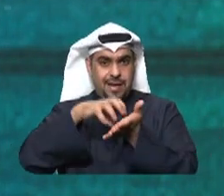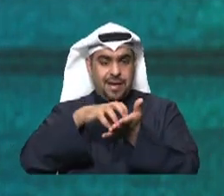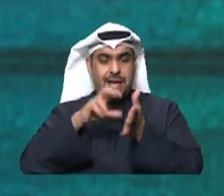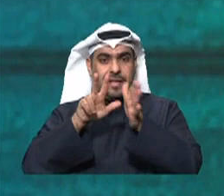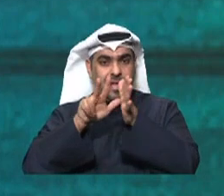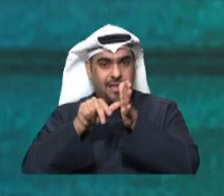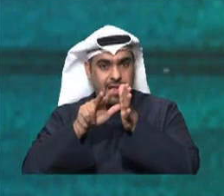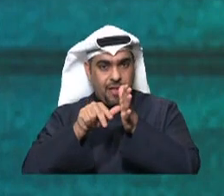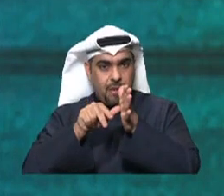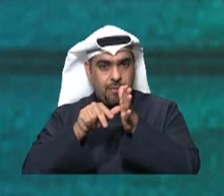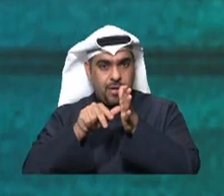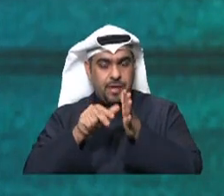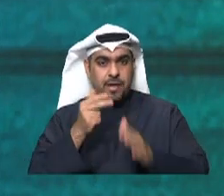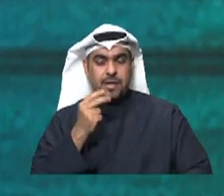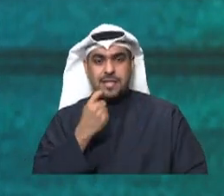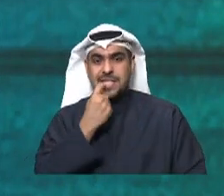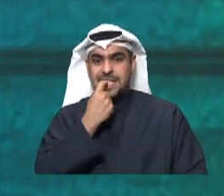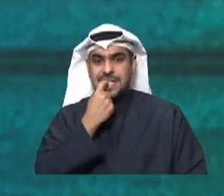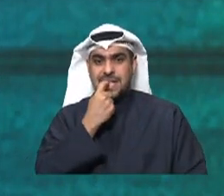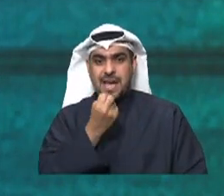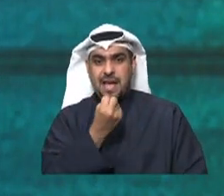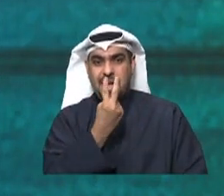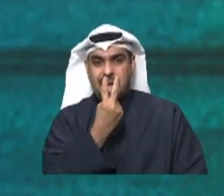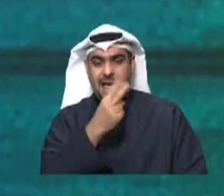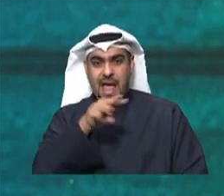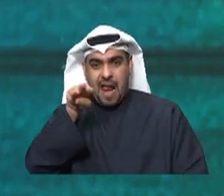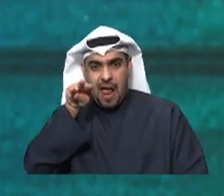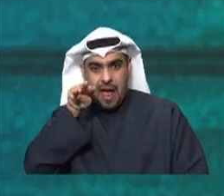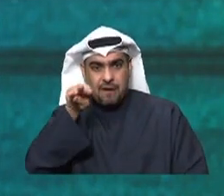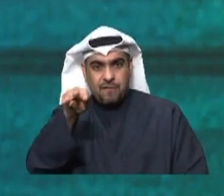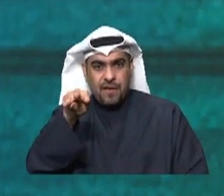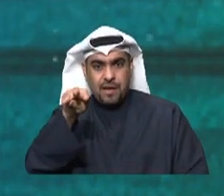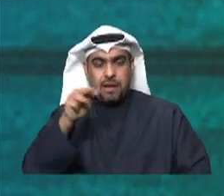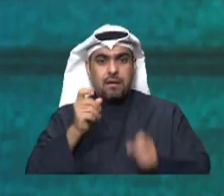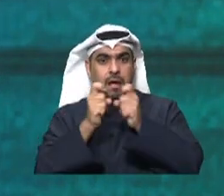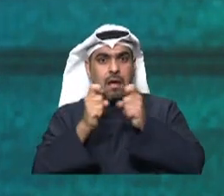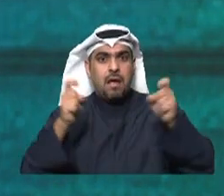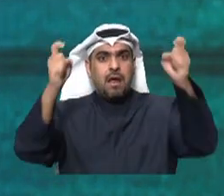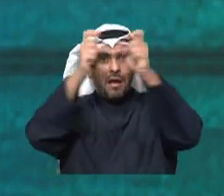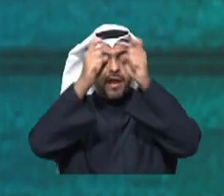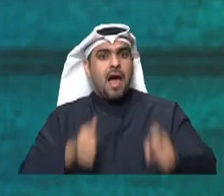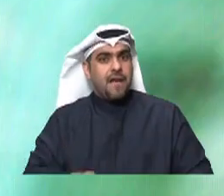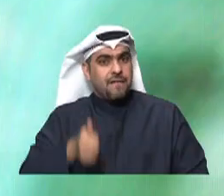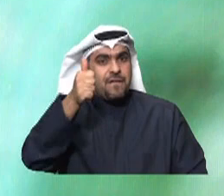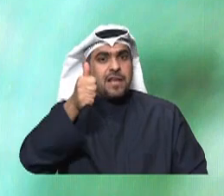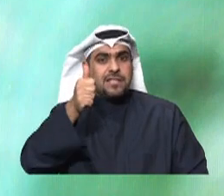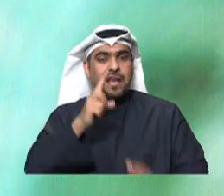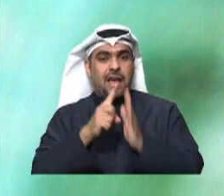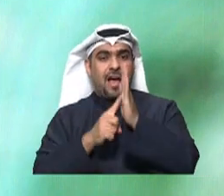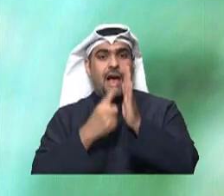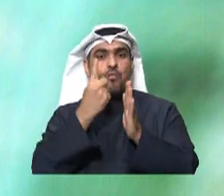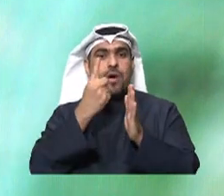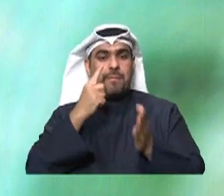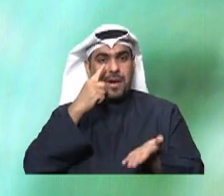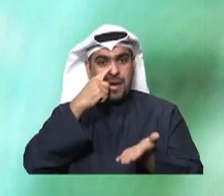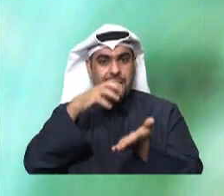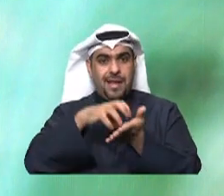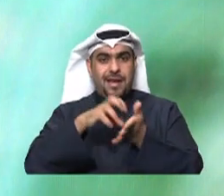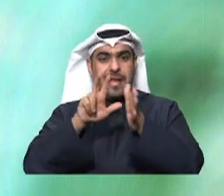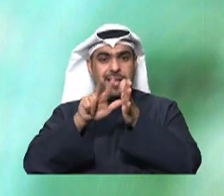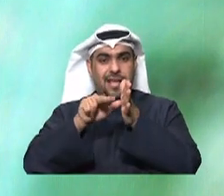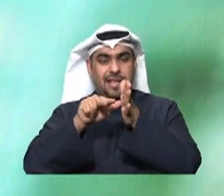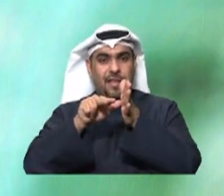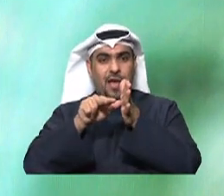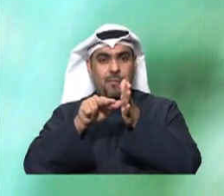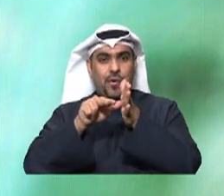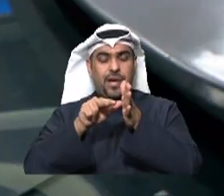من المرات تقريبا سنه 2000 اذا تذكر ابو يوسف، كان وصل نهائي سنه 2000، يعني هذه المره الوحيده لنادي التضامن الوصول الى مربع ذهبي او الوصول الى